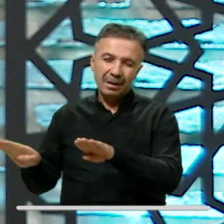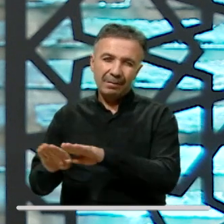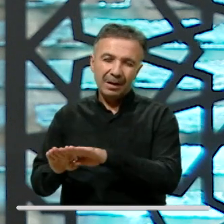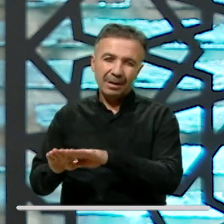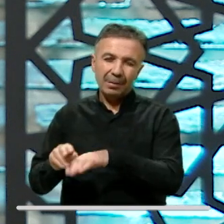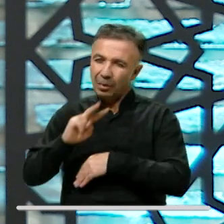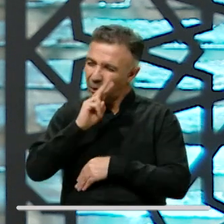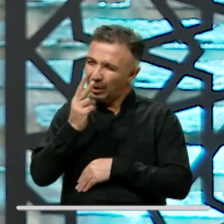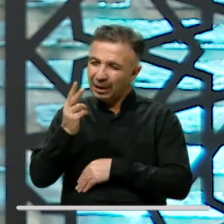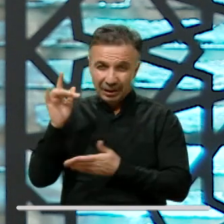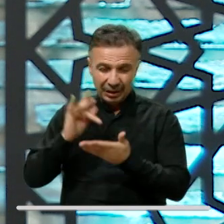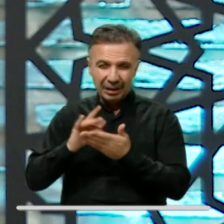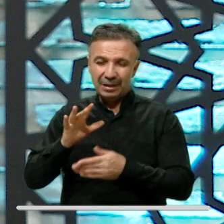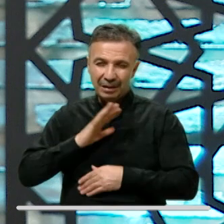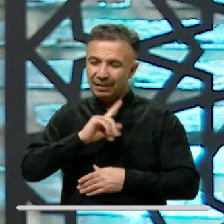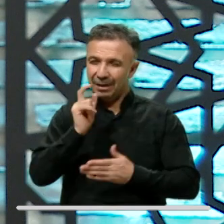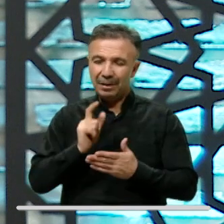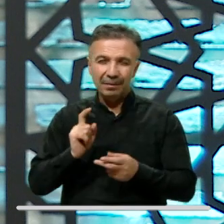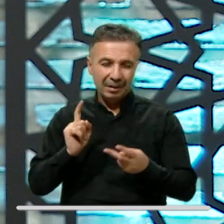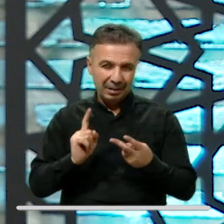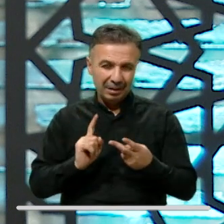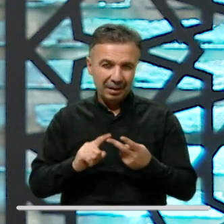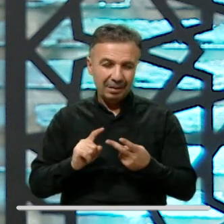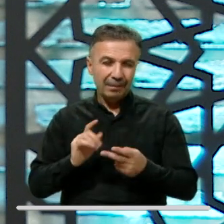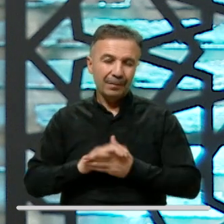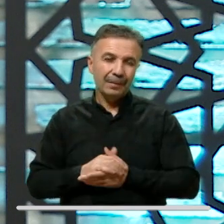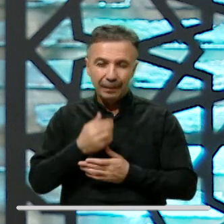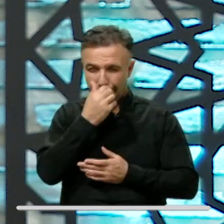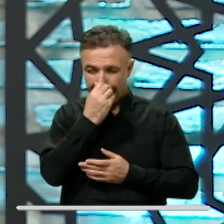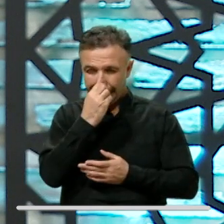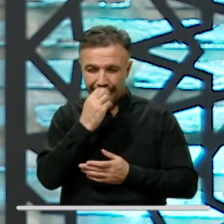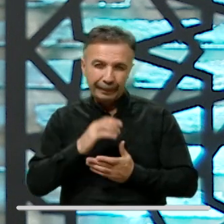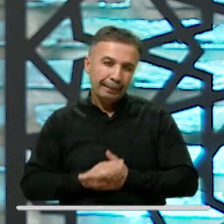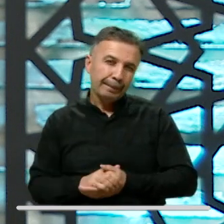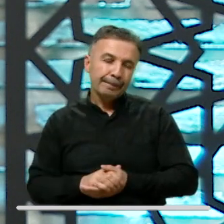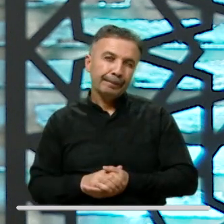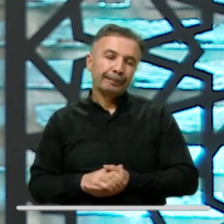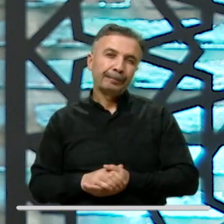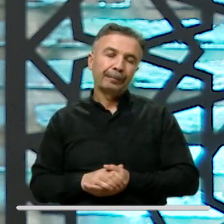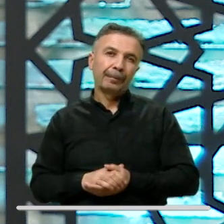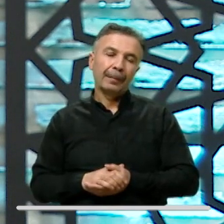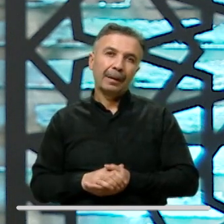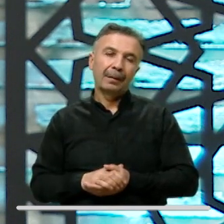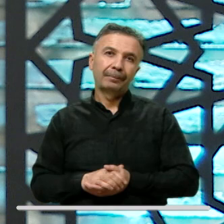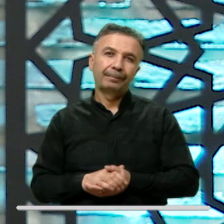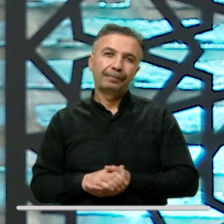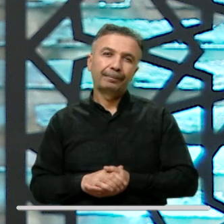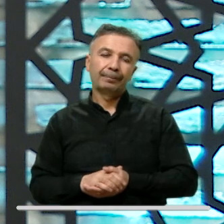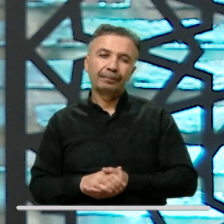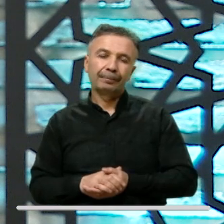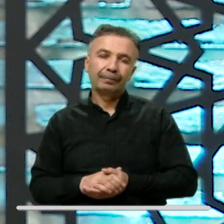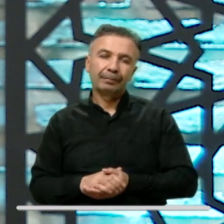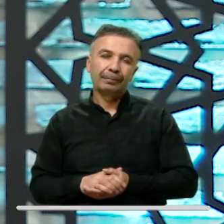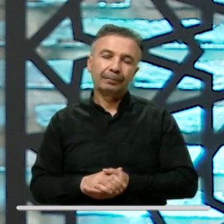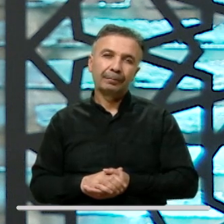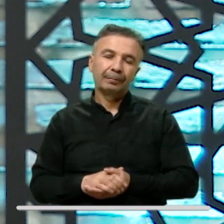vebali kefareti var mı? Bunu soracağım. Yani öylece defnettik derken tabii teçhiz, tekfin, defin tabii, bunlar yapıldı. Tabii